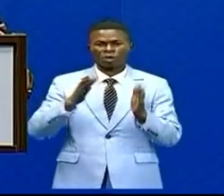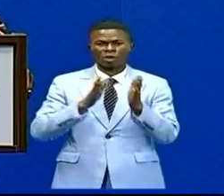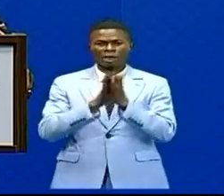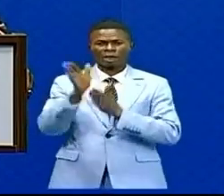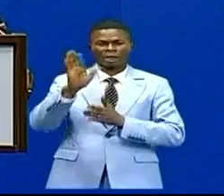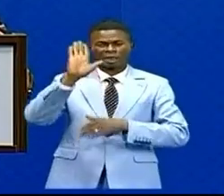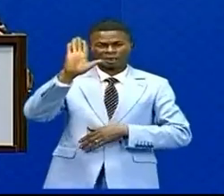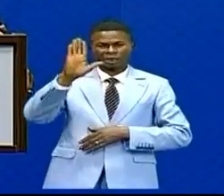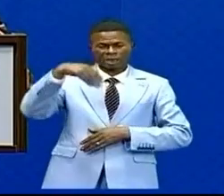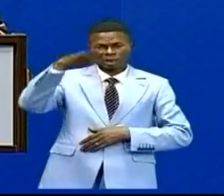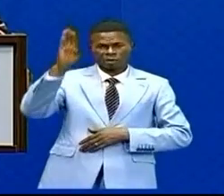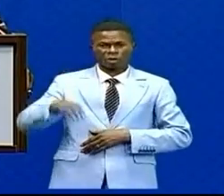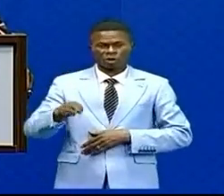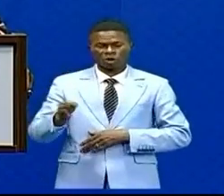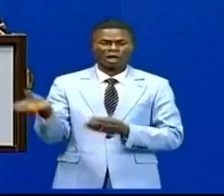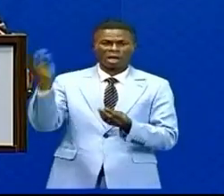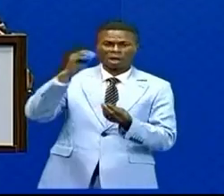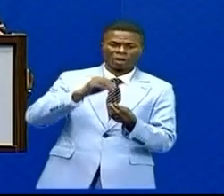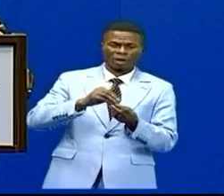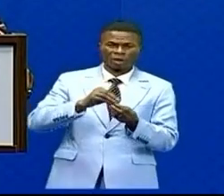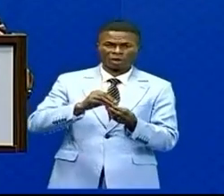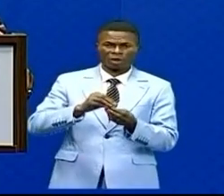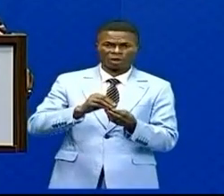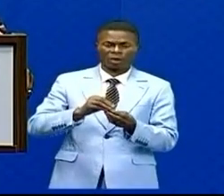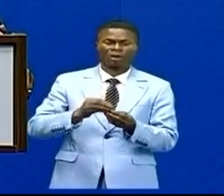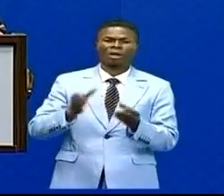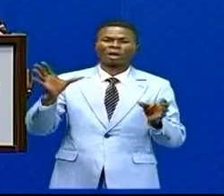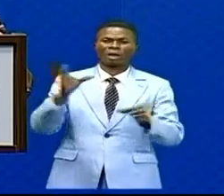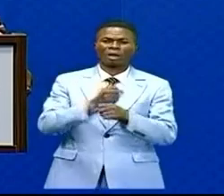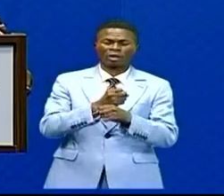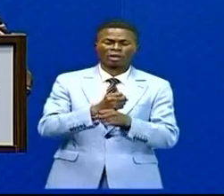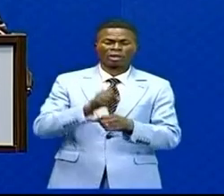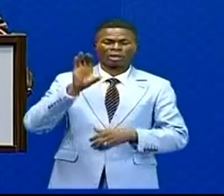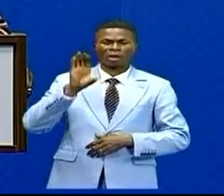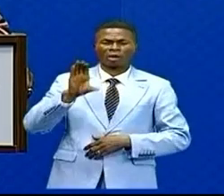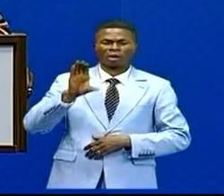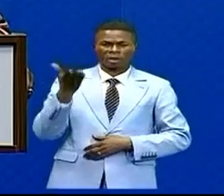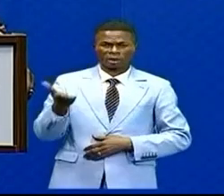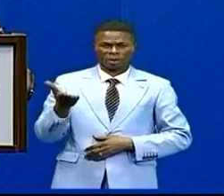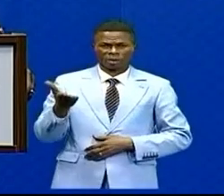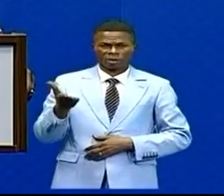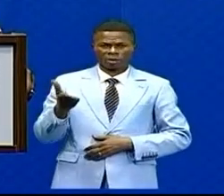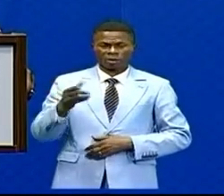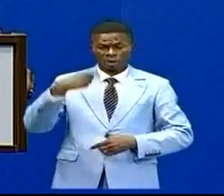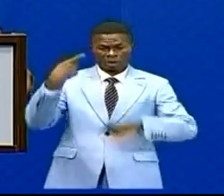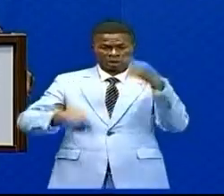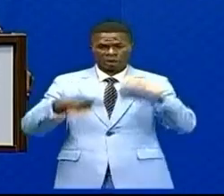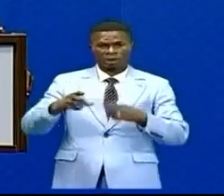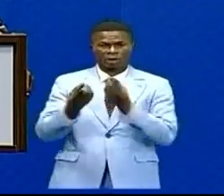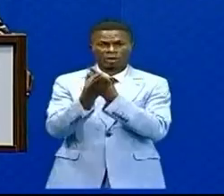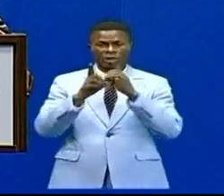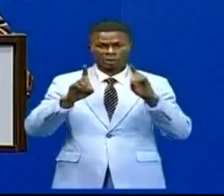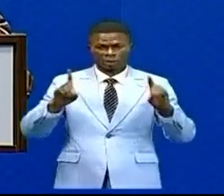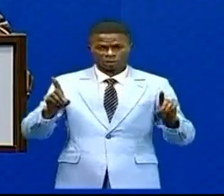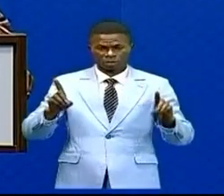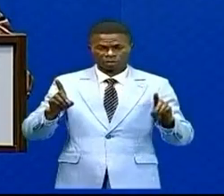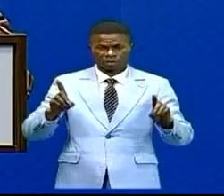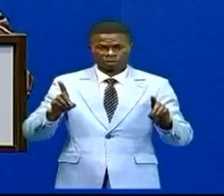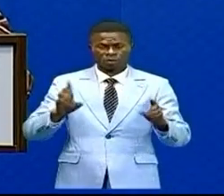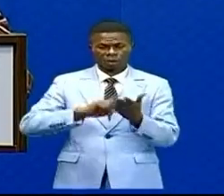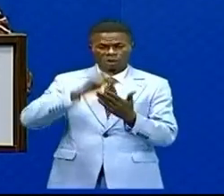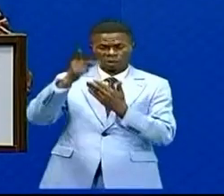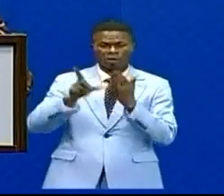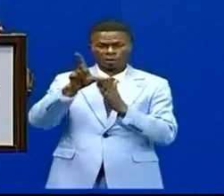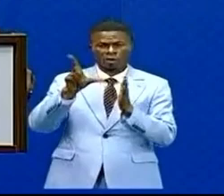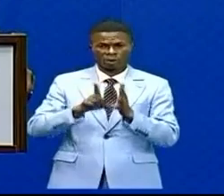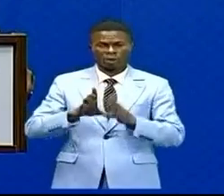2,95% étant couverte par la synthèse bancaire. Après débat et délibération, ce projet de